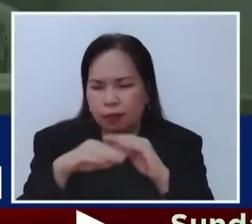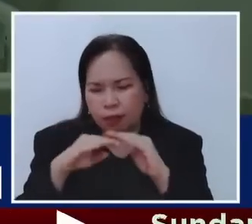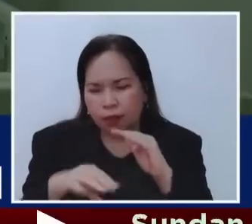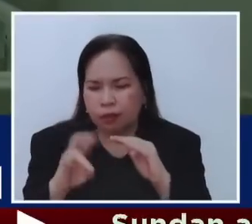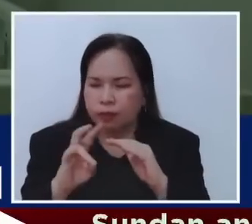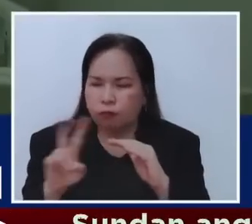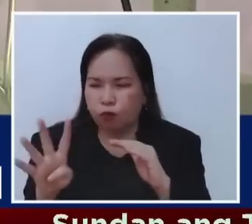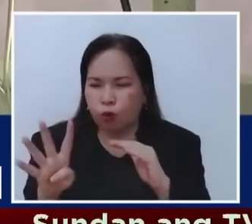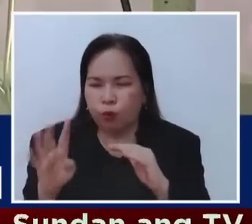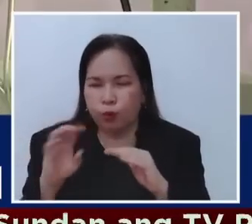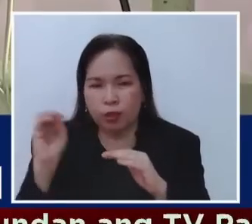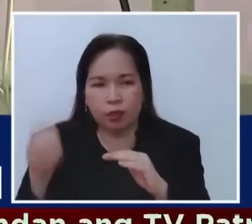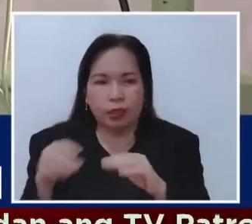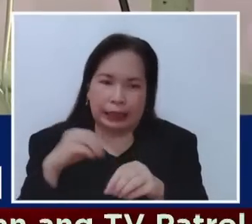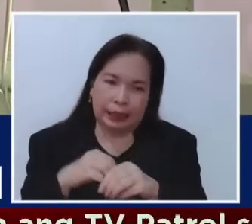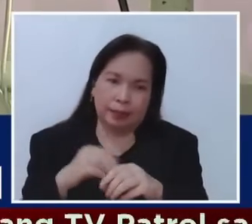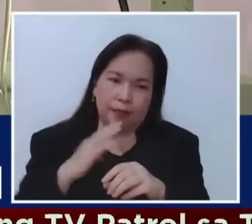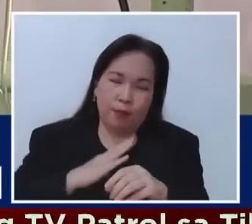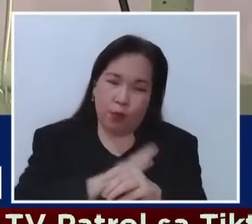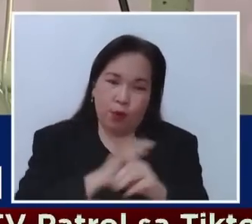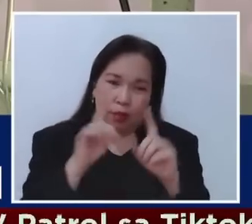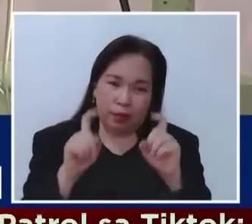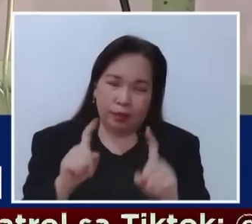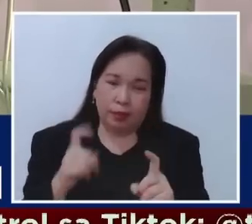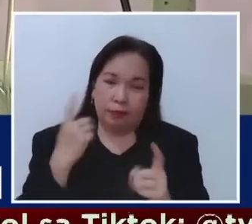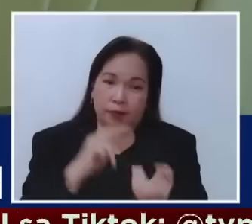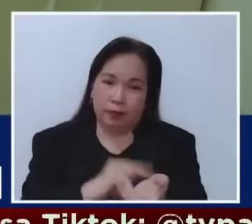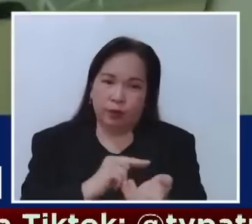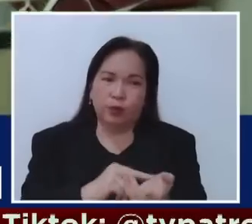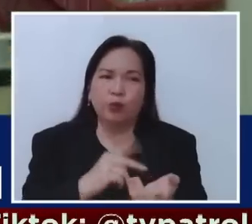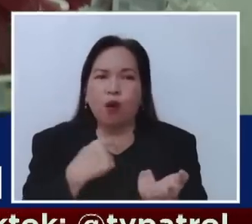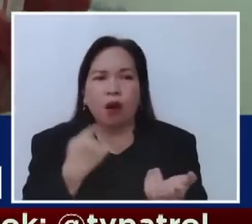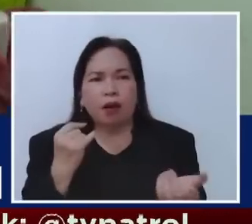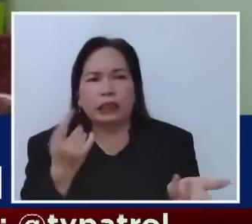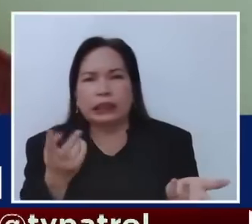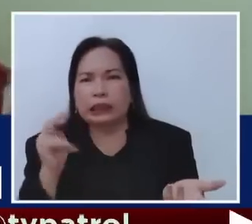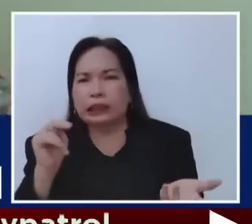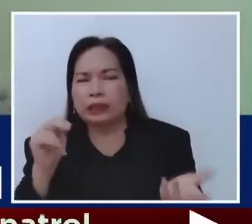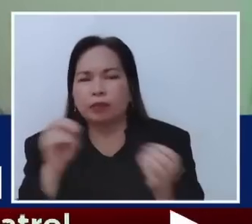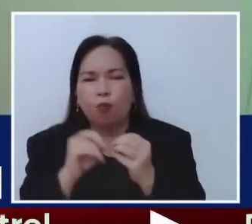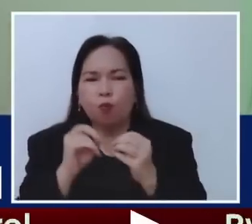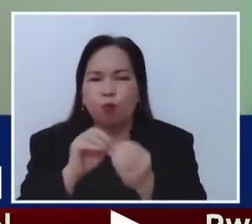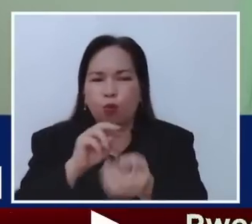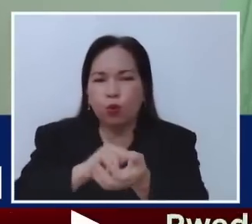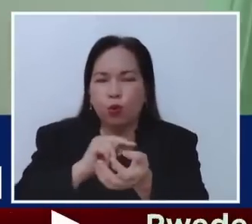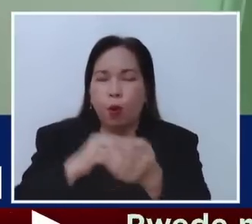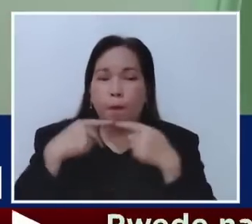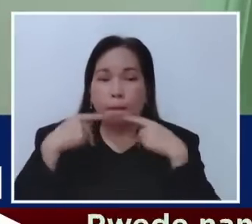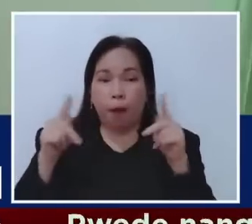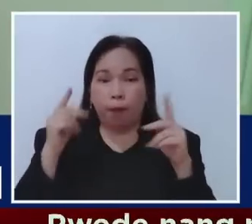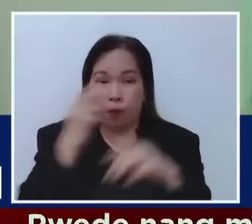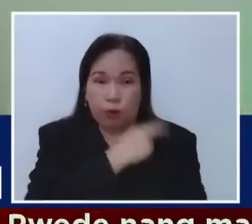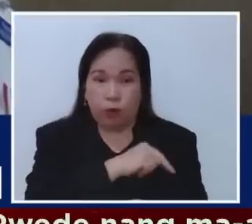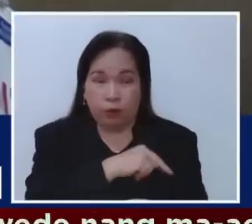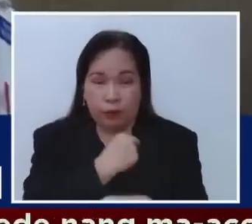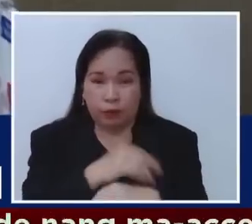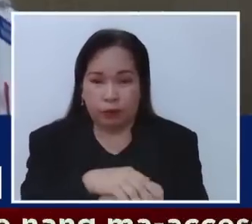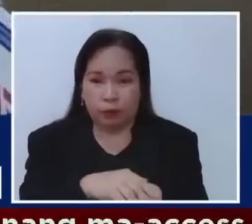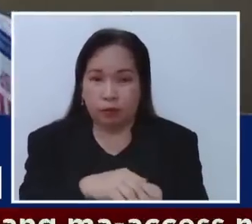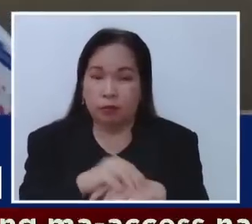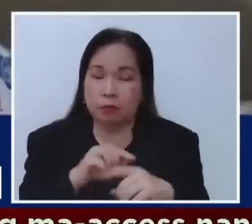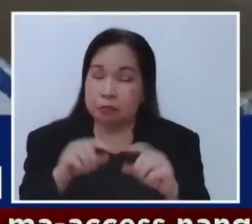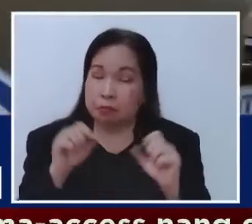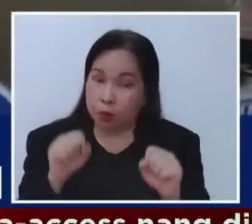board exam. Ito ay para mapunan ang kakulangan ng nurses sa mga pampublikong ospital. Pero pwede naman